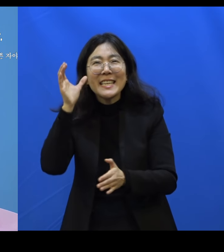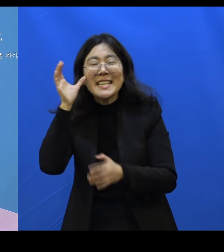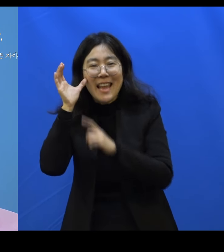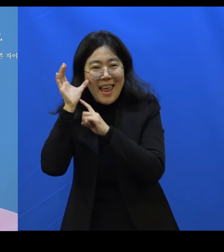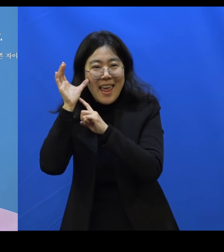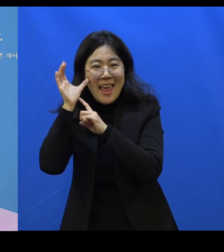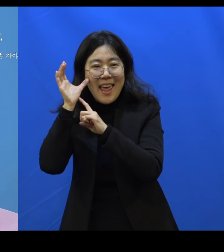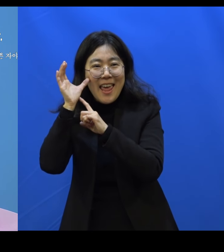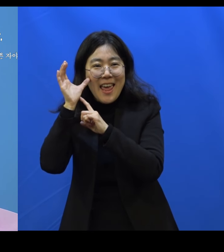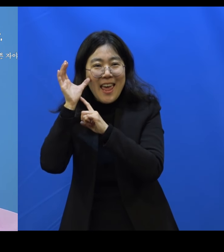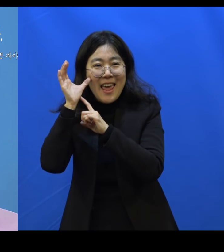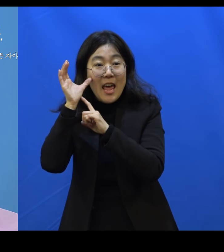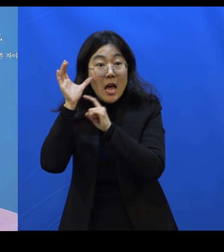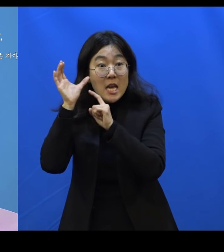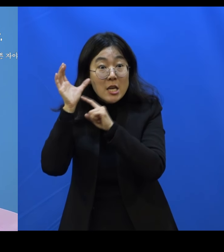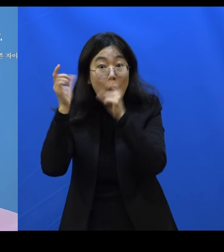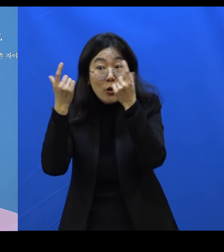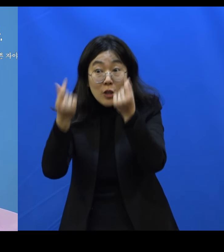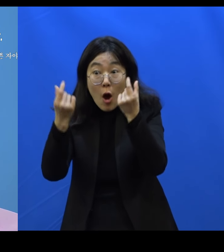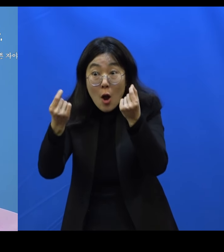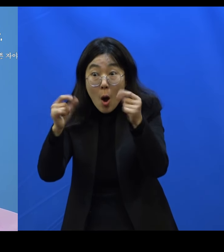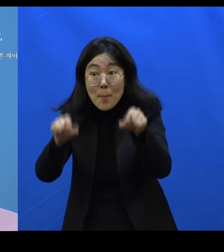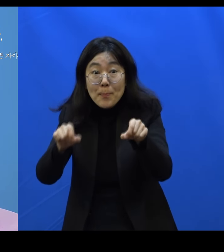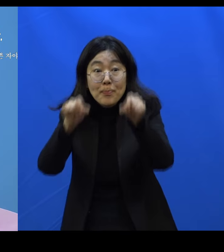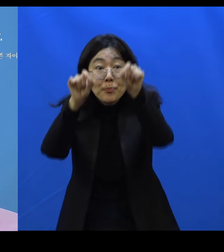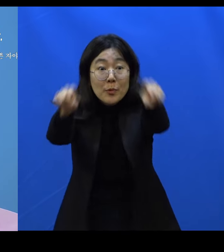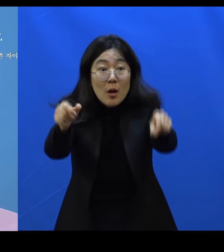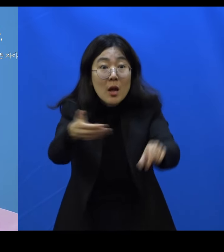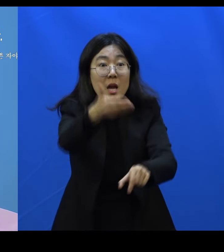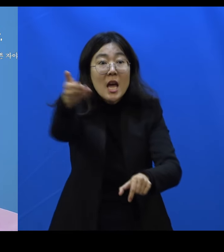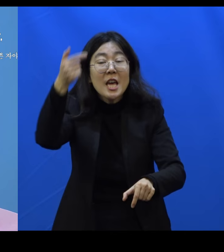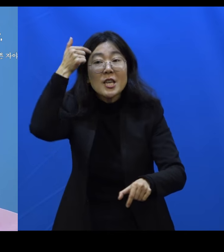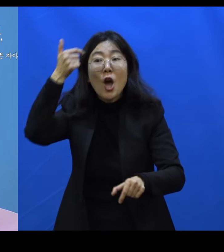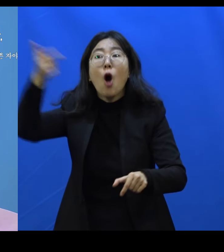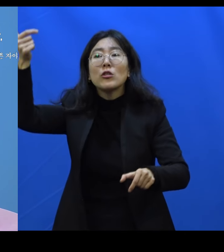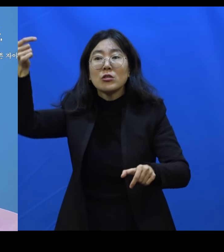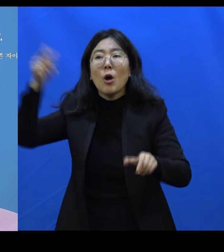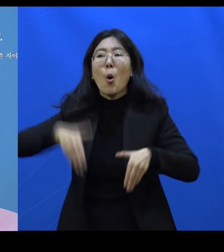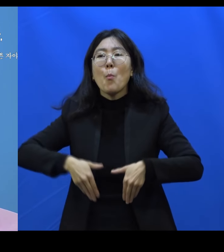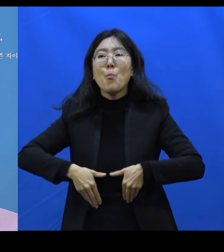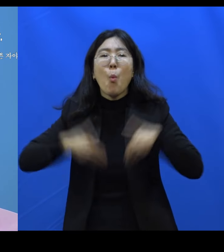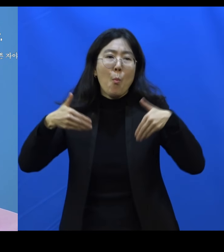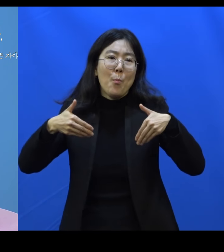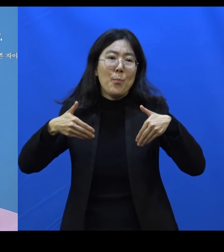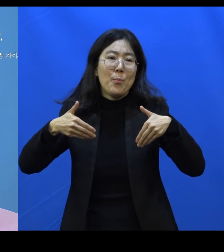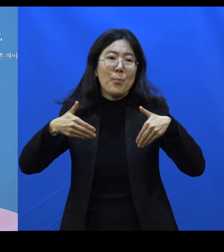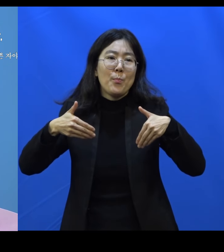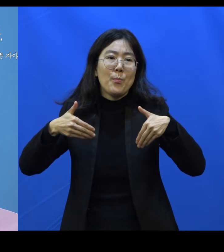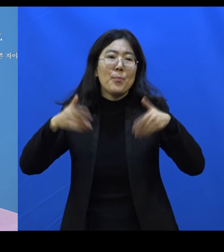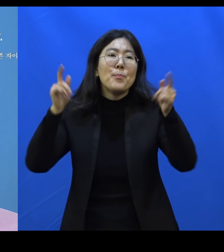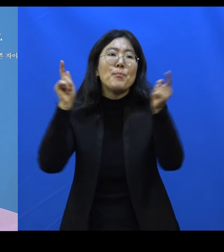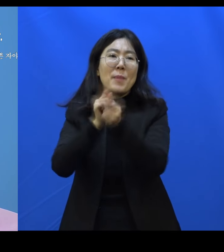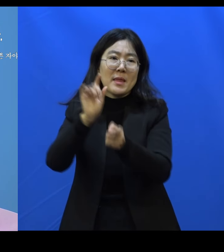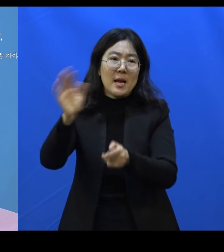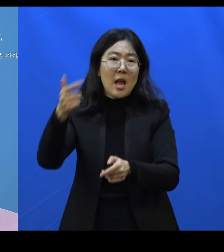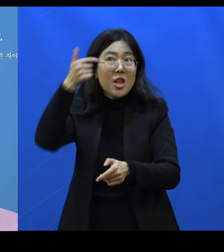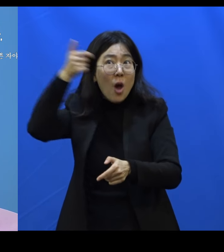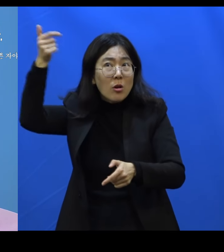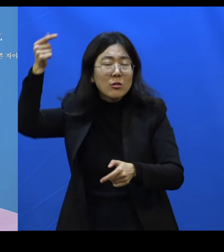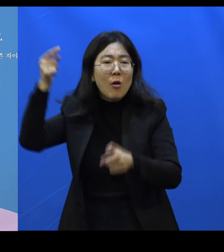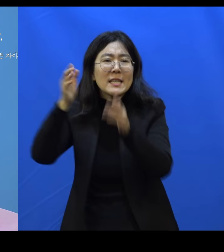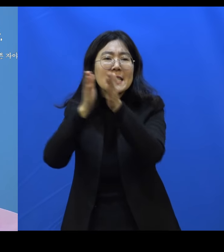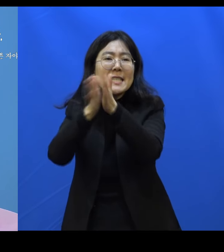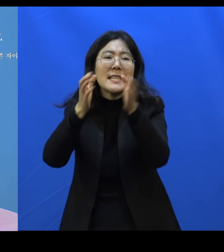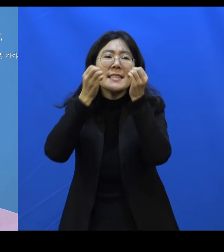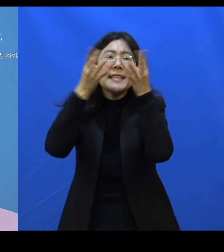자, 영적인 봄을 맞이하라는 거죠. 여러분, 은혜를 받고 나면 하나님이 무엇인가를 시작하고자 하십니다. 그리고 계속 우리에게